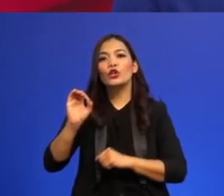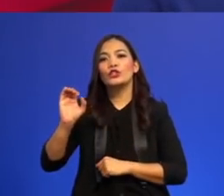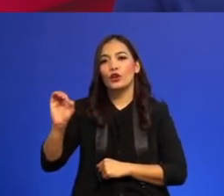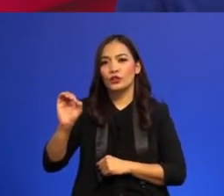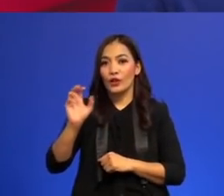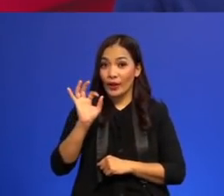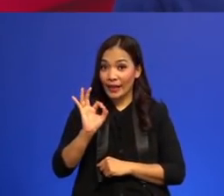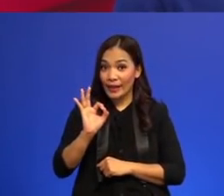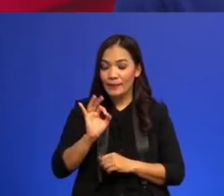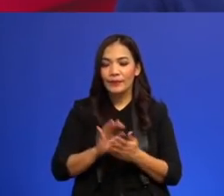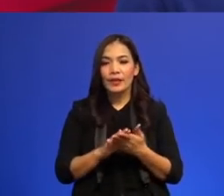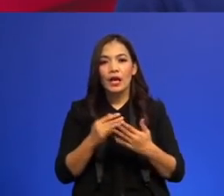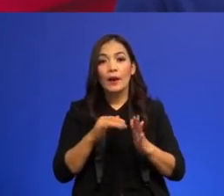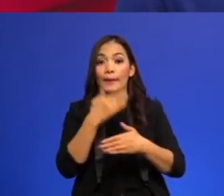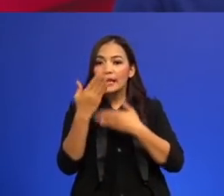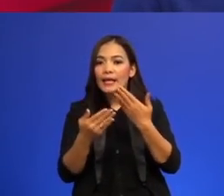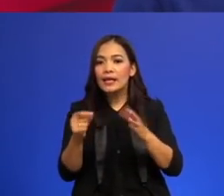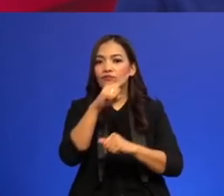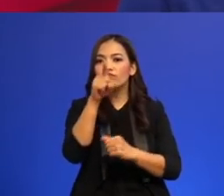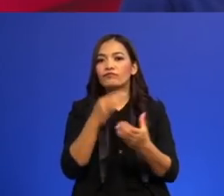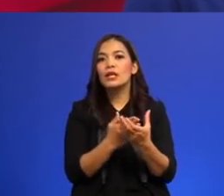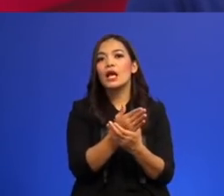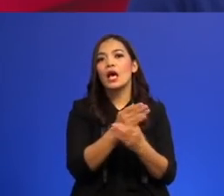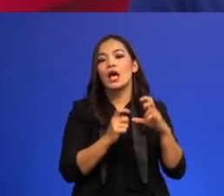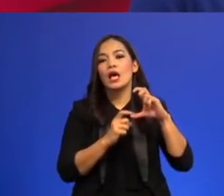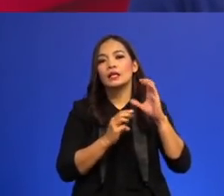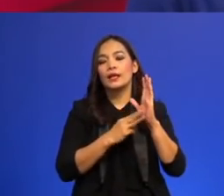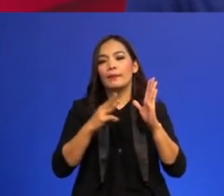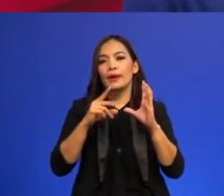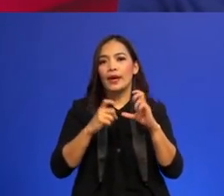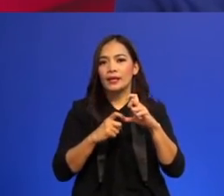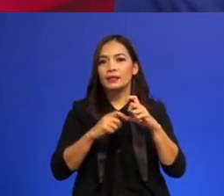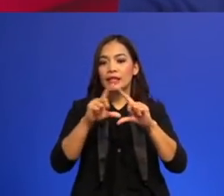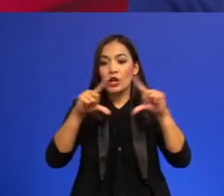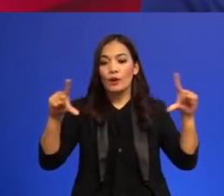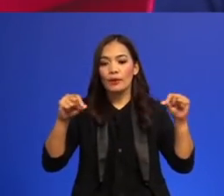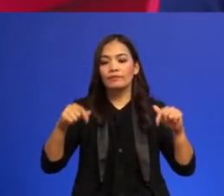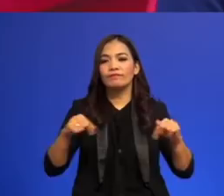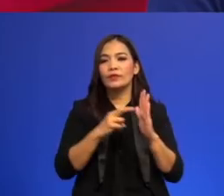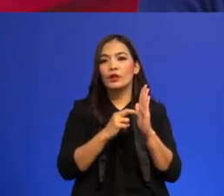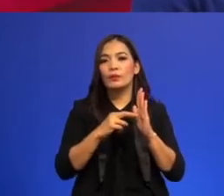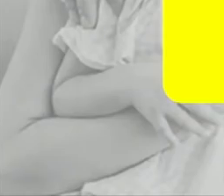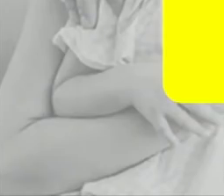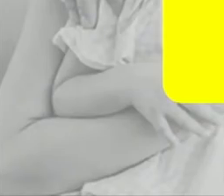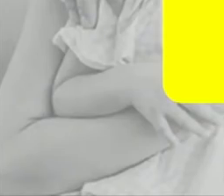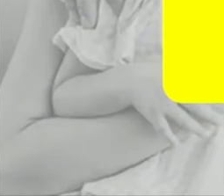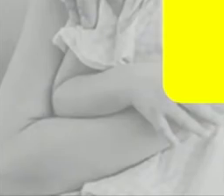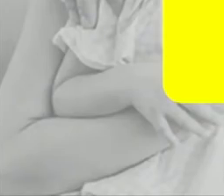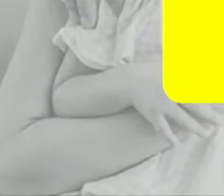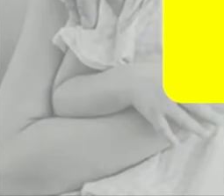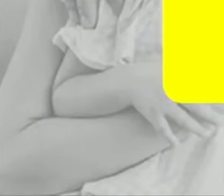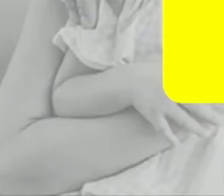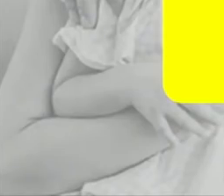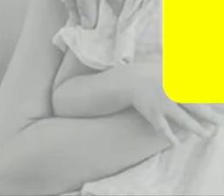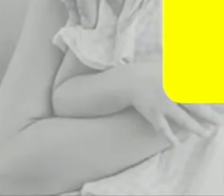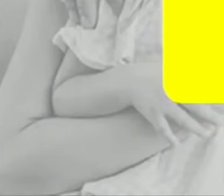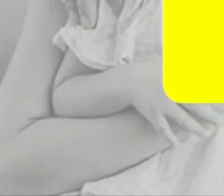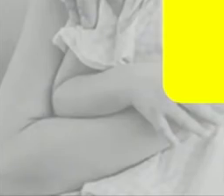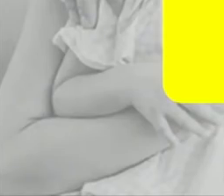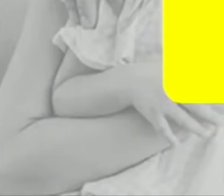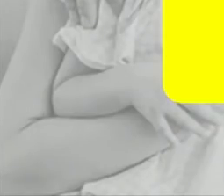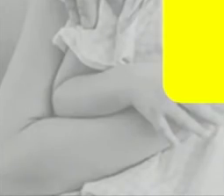08 11 99 35 700. Pertanyaan bisa dikirim melalui SMS ke nomor tersebut. Baik, Pak Eras, silakan untuk memaparkan.